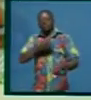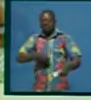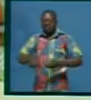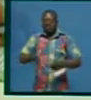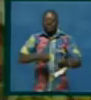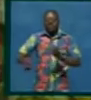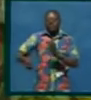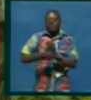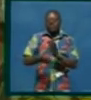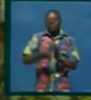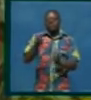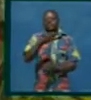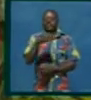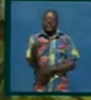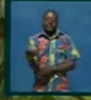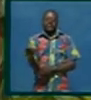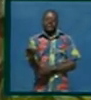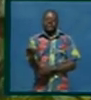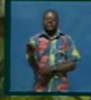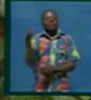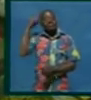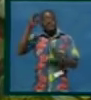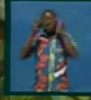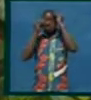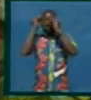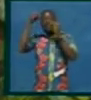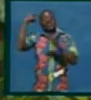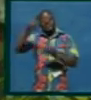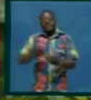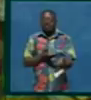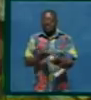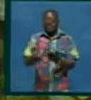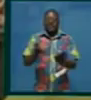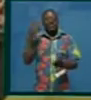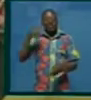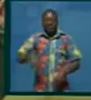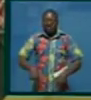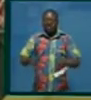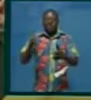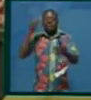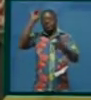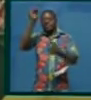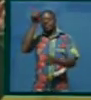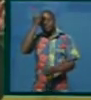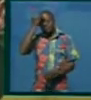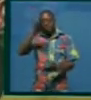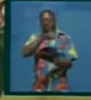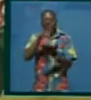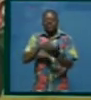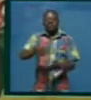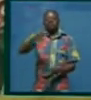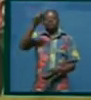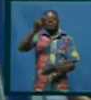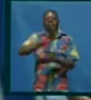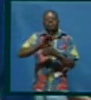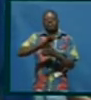économique au Burkina Faso. Des préoccupations qui serviront de voix officielle des femmes du Centre-Nord au Forum national des